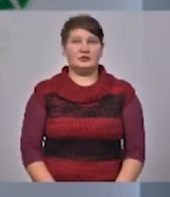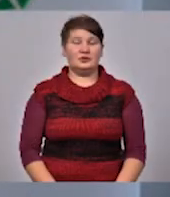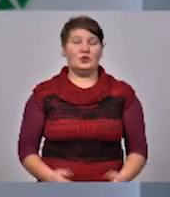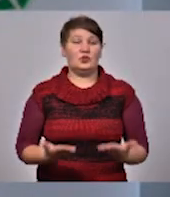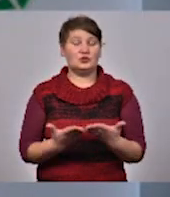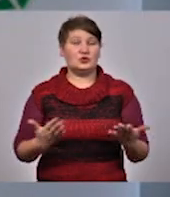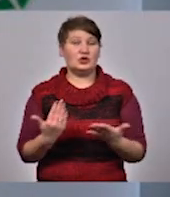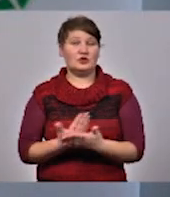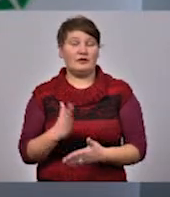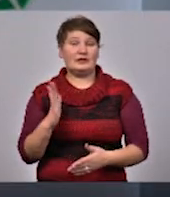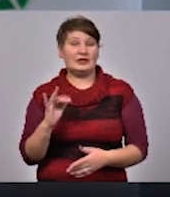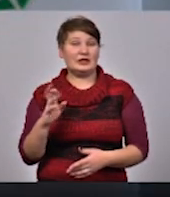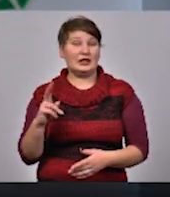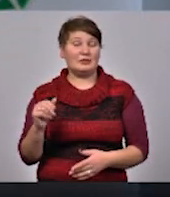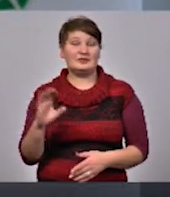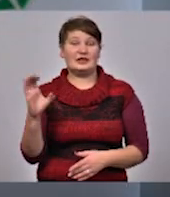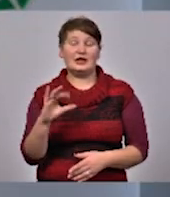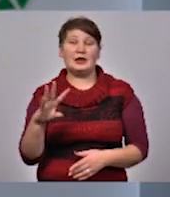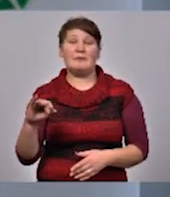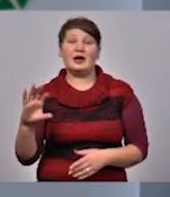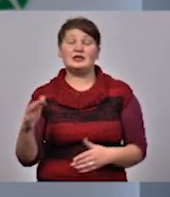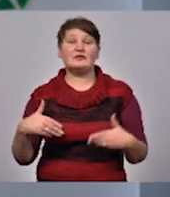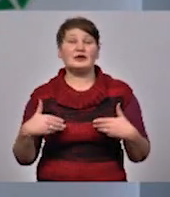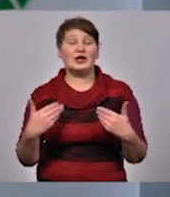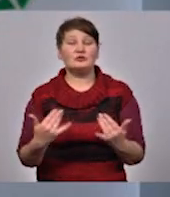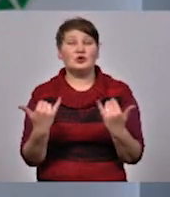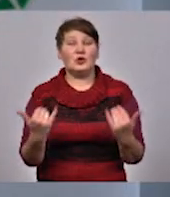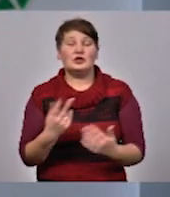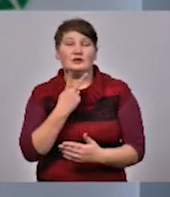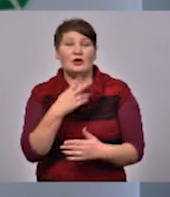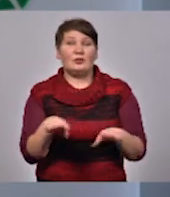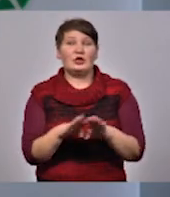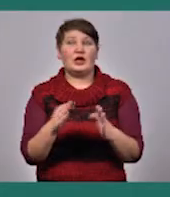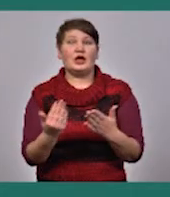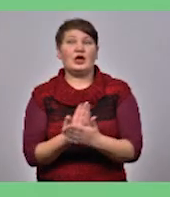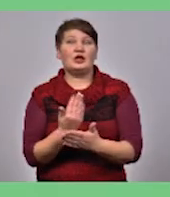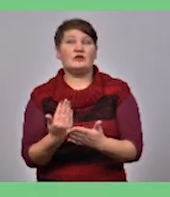У студії новин Василь Скрипка і Світлана Магас. Вітаємо. Сьогодні дивіться про такі події.